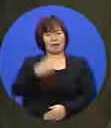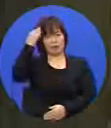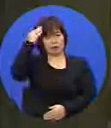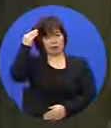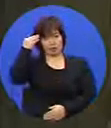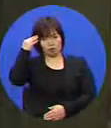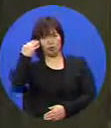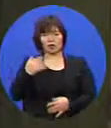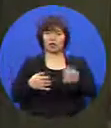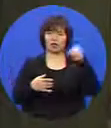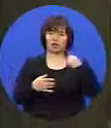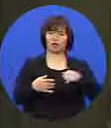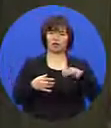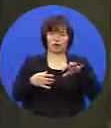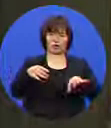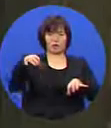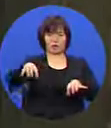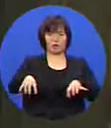한국과 중국이